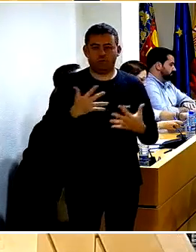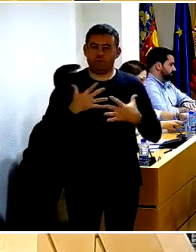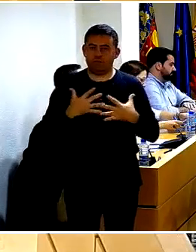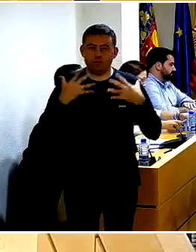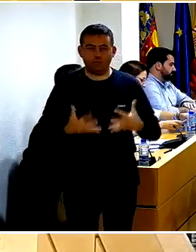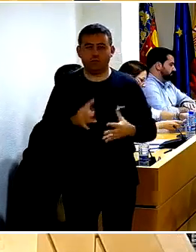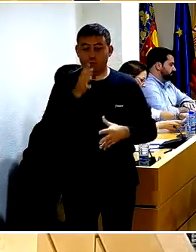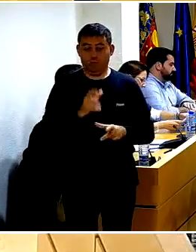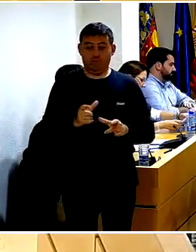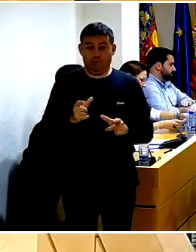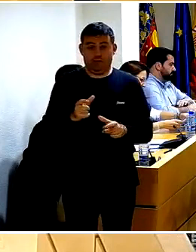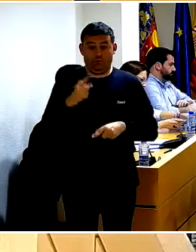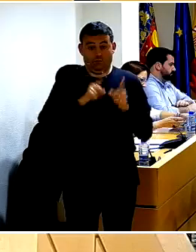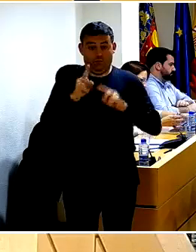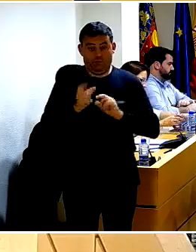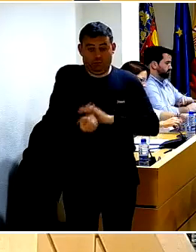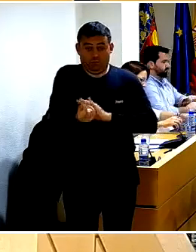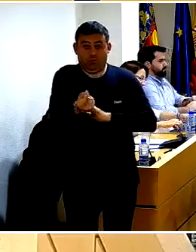que van sorgint dia a dia.